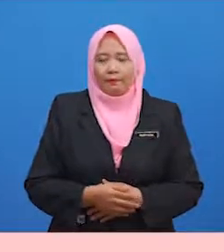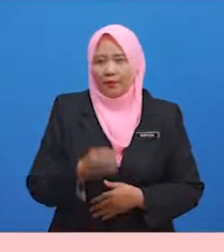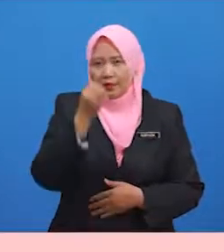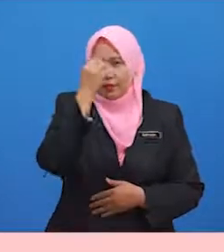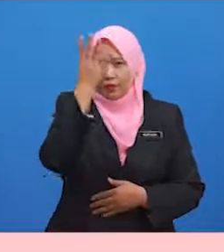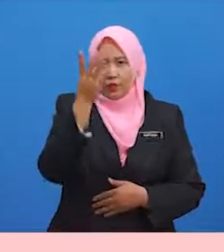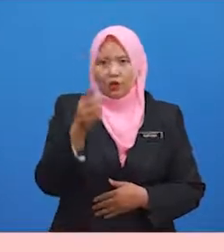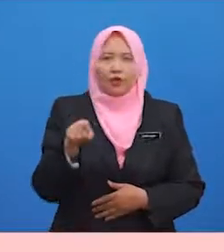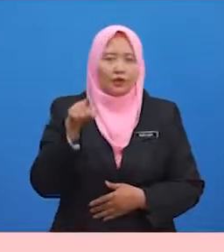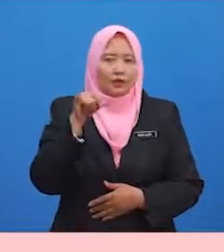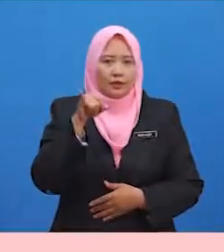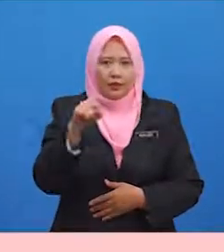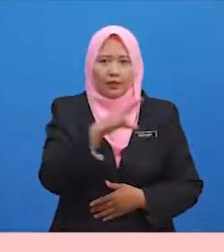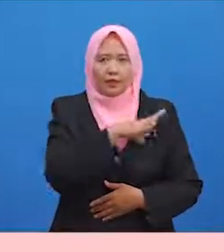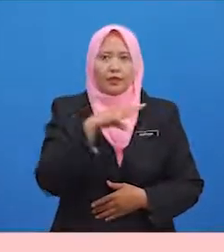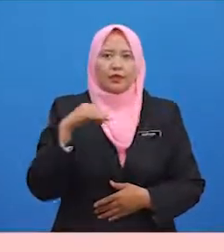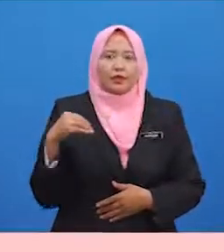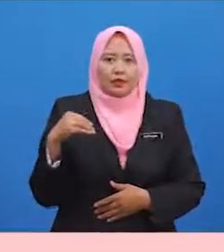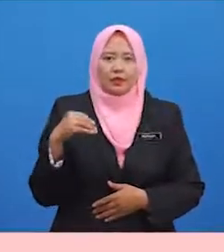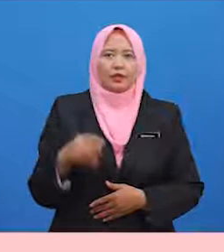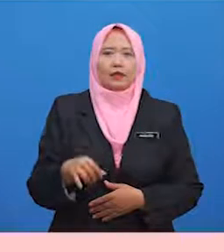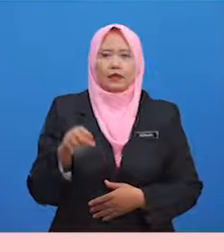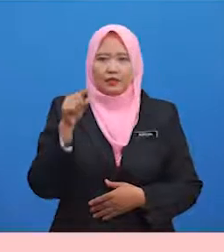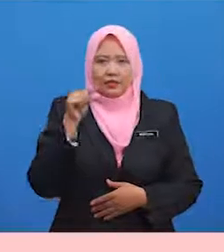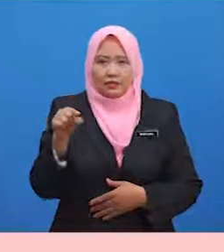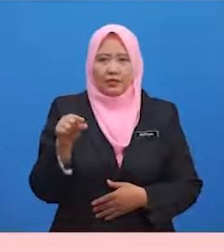menyatakan tanda dan gejala berdasarkan kecederaan atlet,